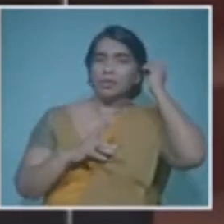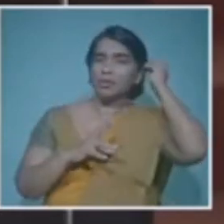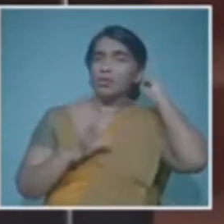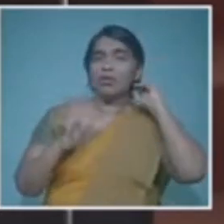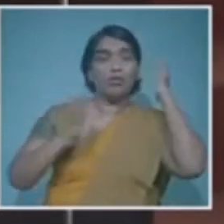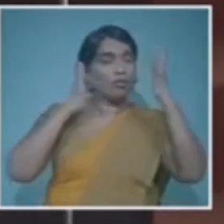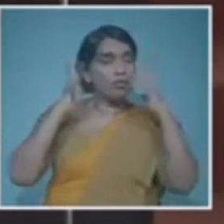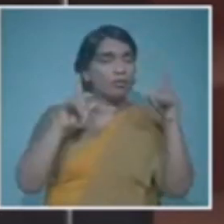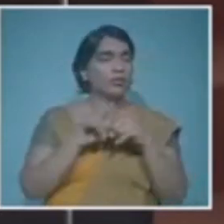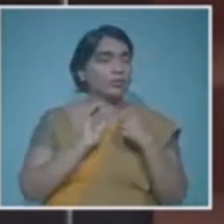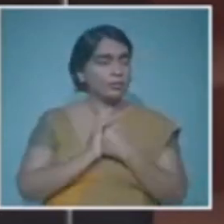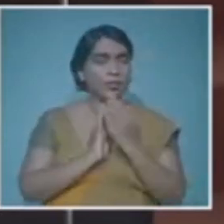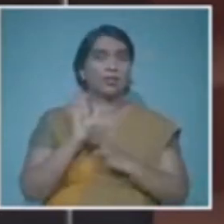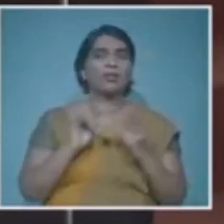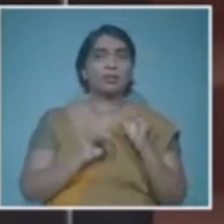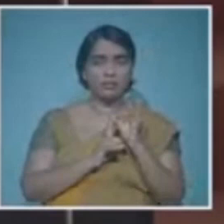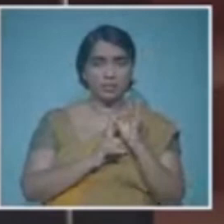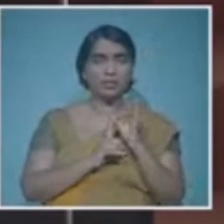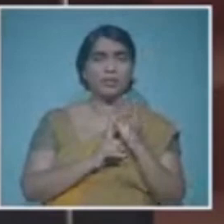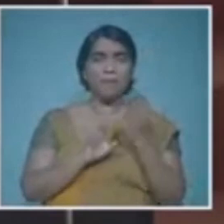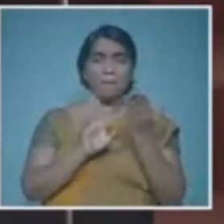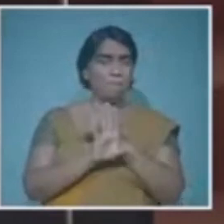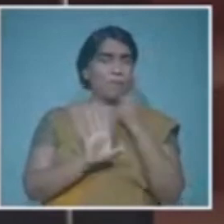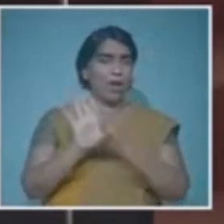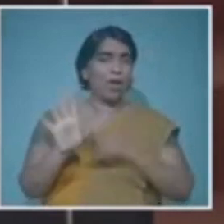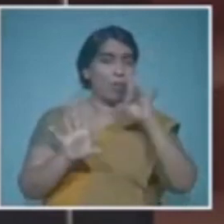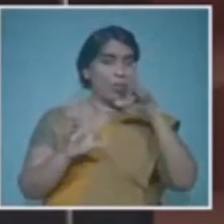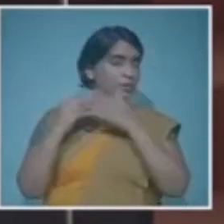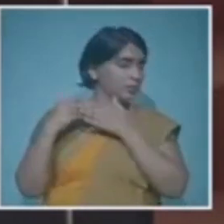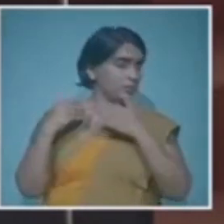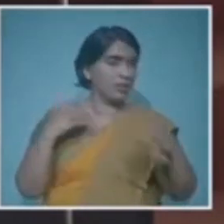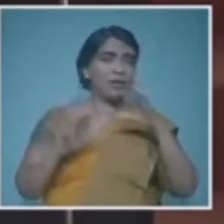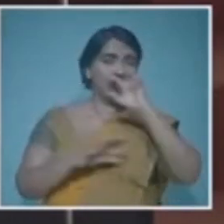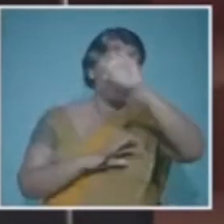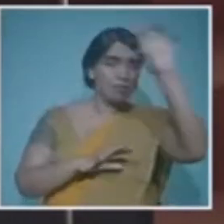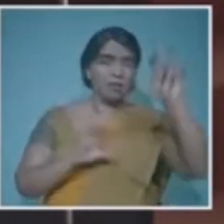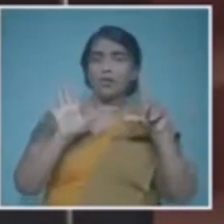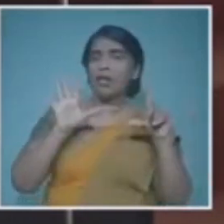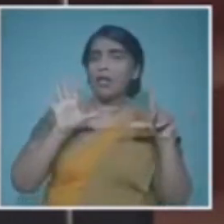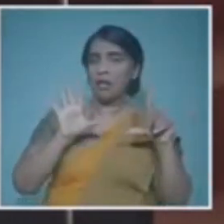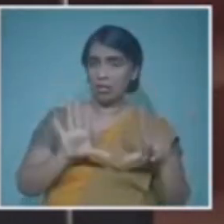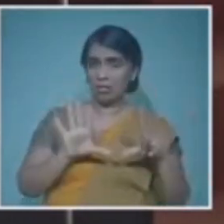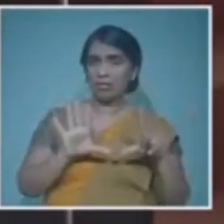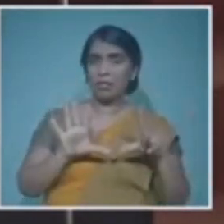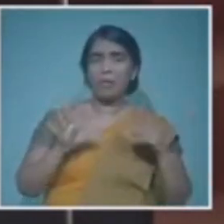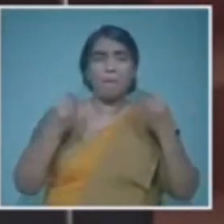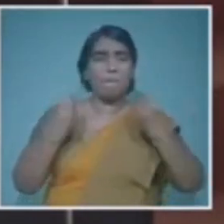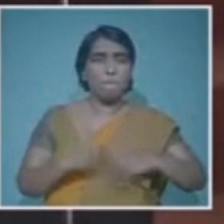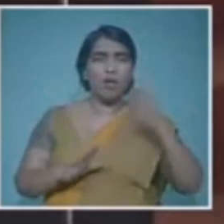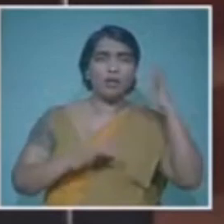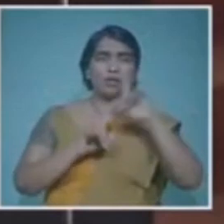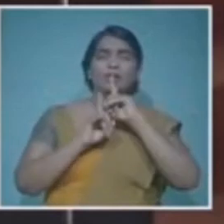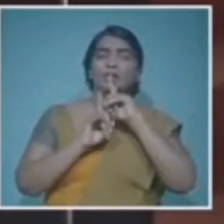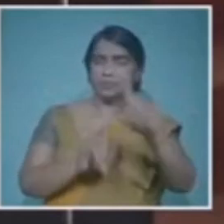මුළු ලෝකෙම ගරු මන්ත්‍රීතුමනි පසුගිය අවුරුදු 100 ඇතුළත රටවල් 7යි බංකොලොත් කියලා ලෝකෙට ප්‍රකාශ